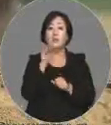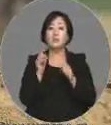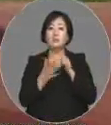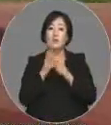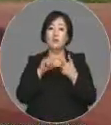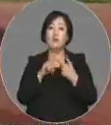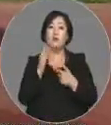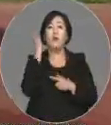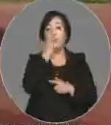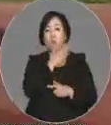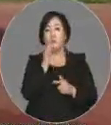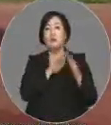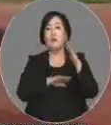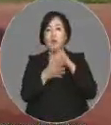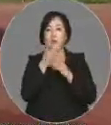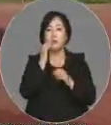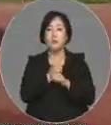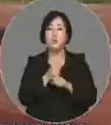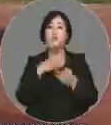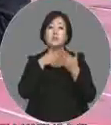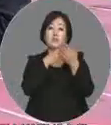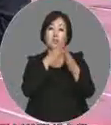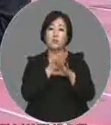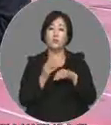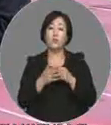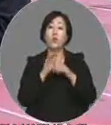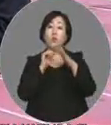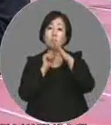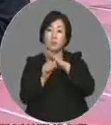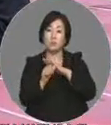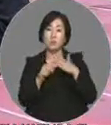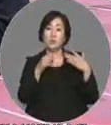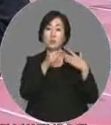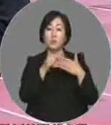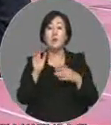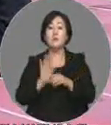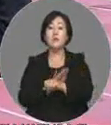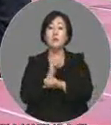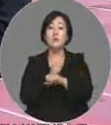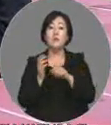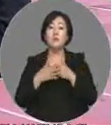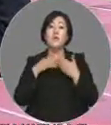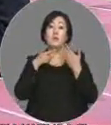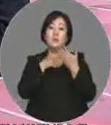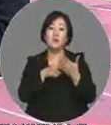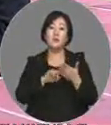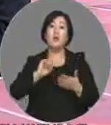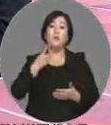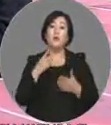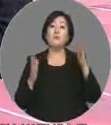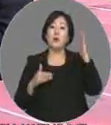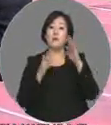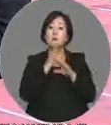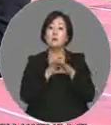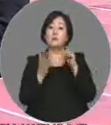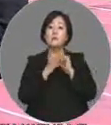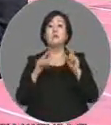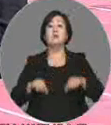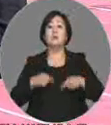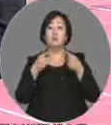또한 공정하지 못하다는 지적이 일고 있습니다. 선수 선발 불공정을 규탄하는 청원에는 울산 지역 100여 명의 체육 지도자가